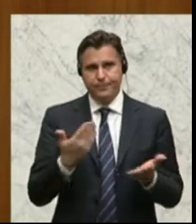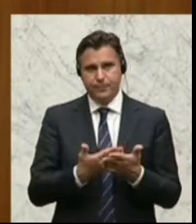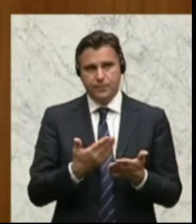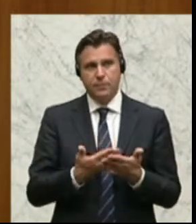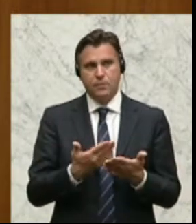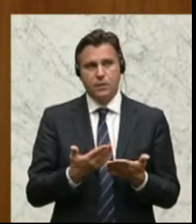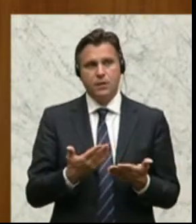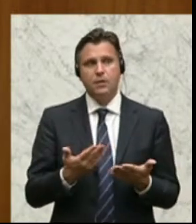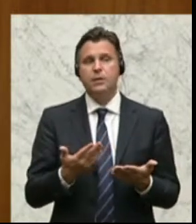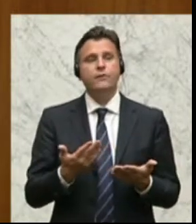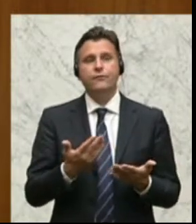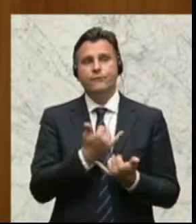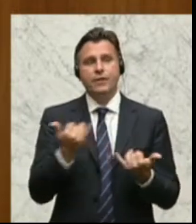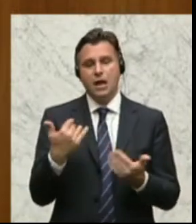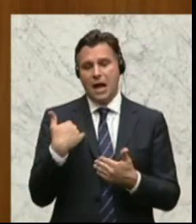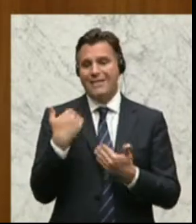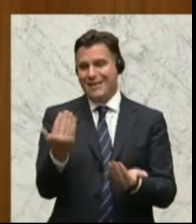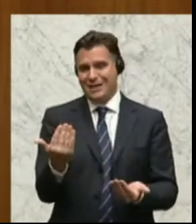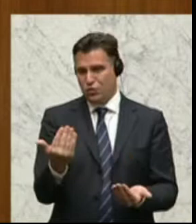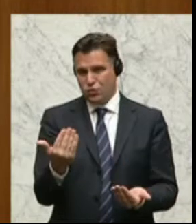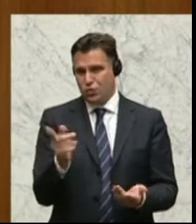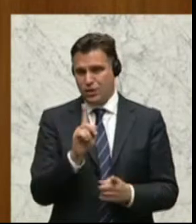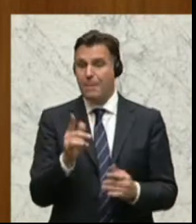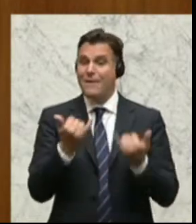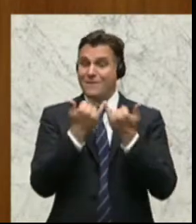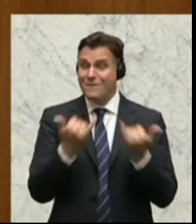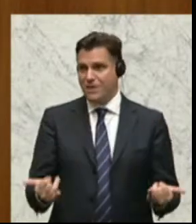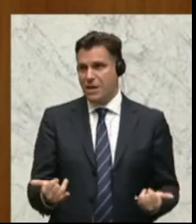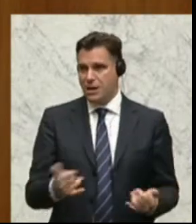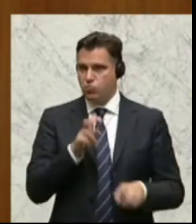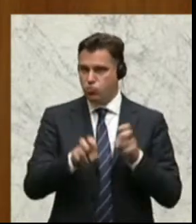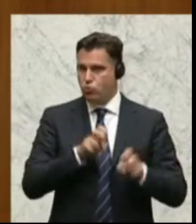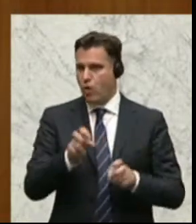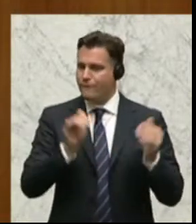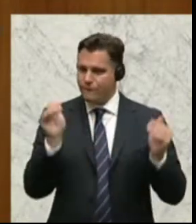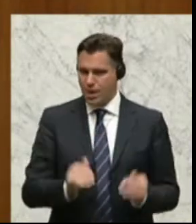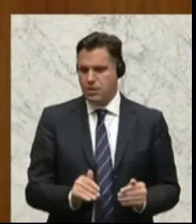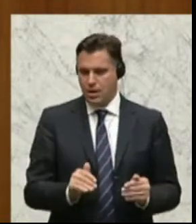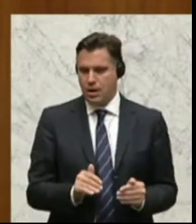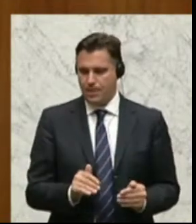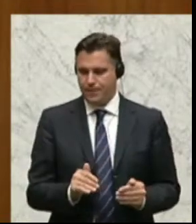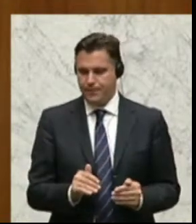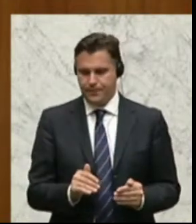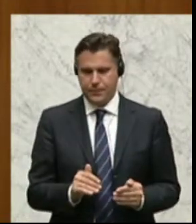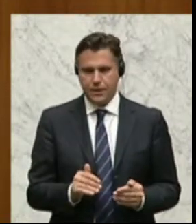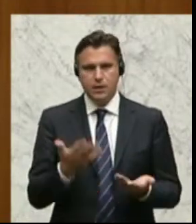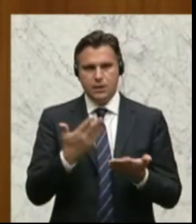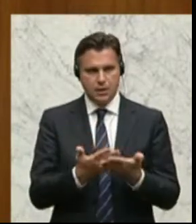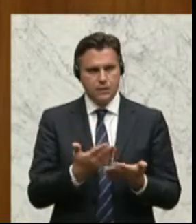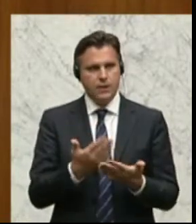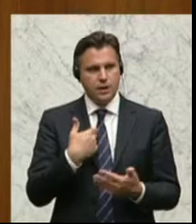einer Steuerentlastung, sondern um die Frage des Wie. Und dazu einige einleitende Bemerkungen zu Ihren